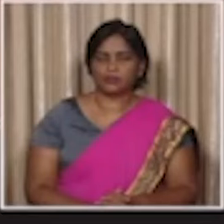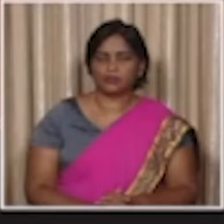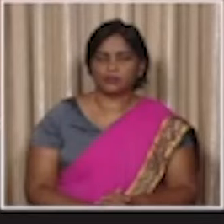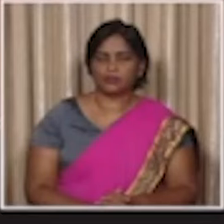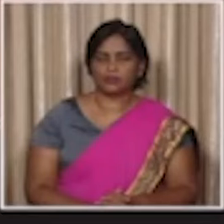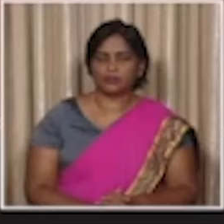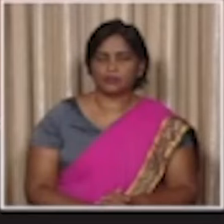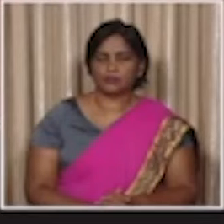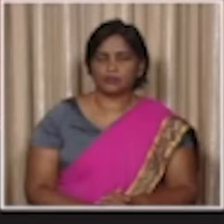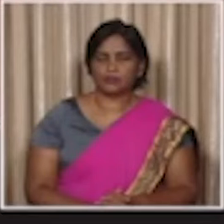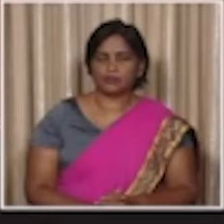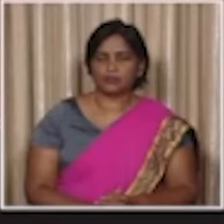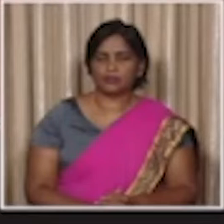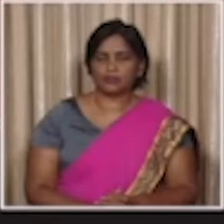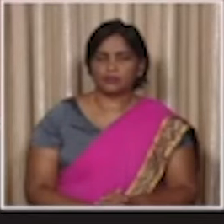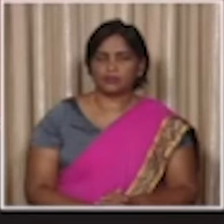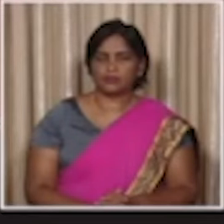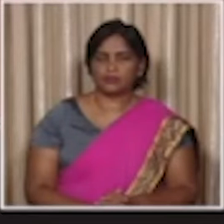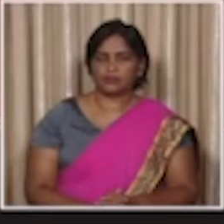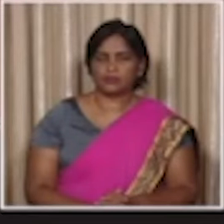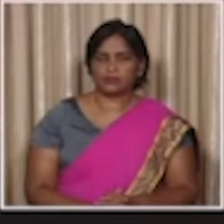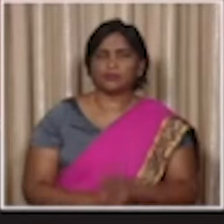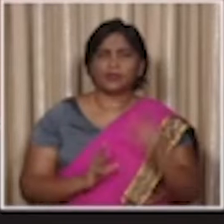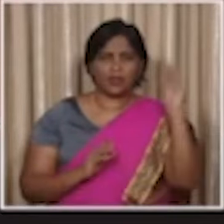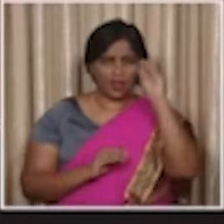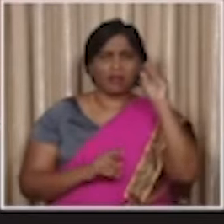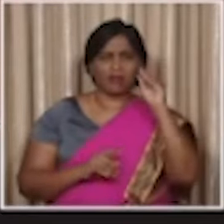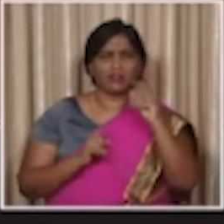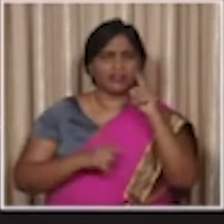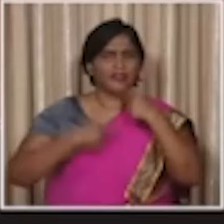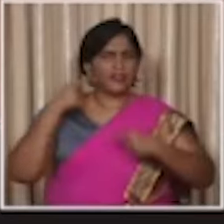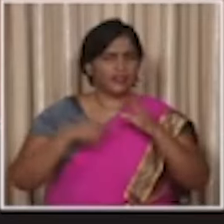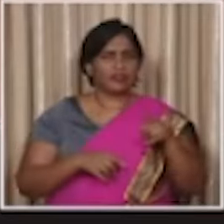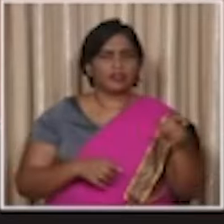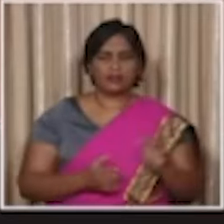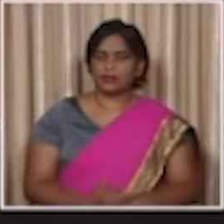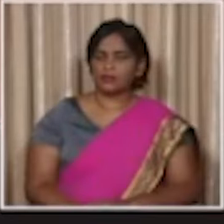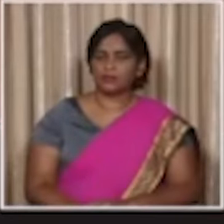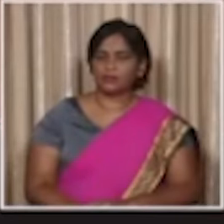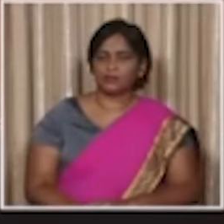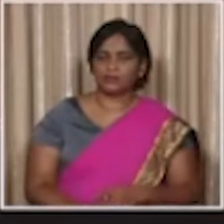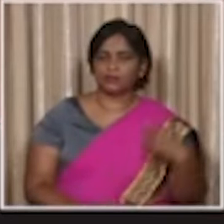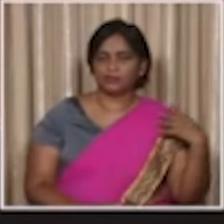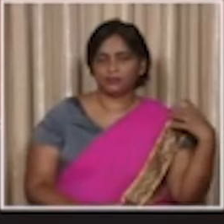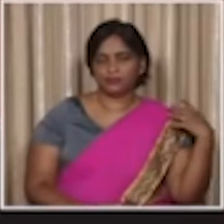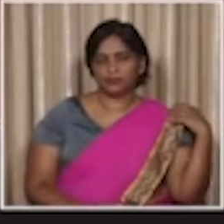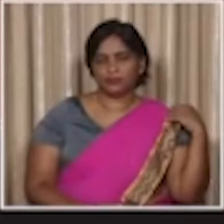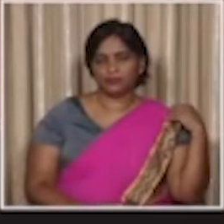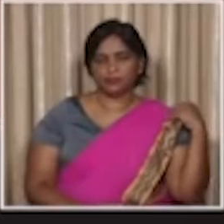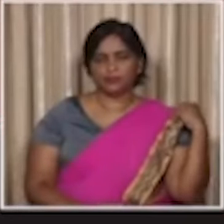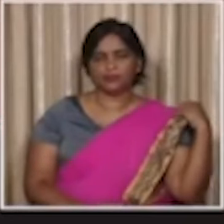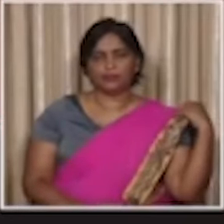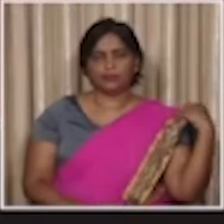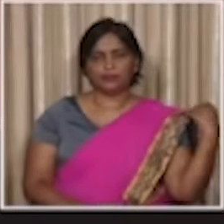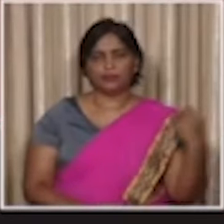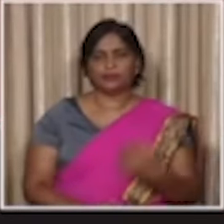ඔබතුමා උත්තරයක් දෙන්න ඕනද? මේ හවස විවාදයක් තියෙනවා ඔකට. ගරු කතානායකතුමනි, ඔව්